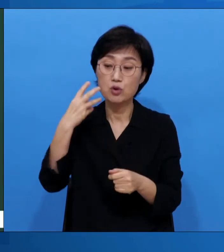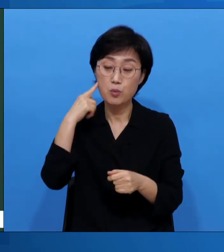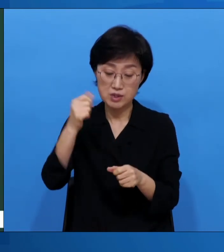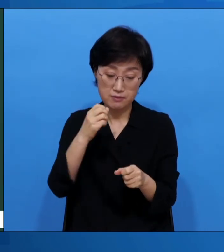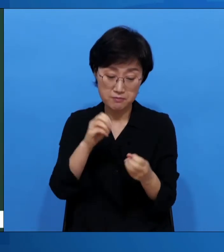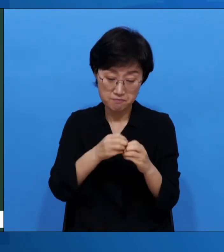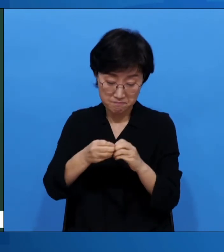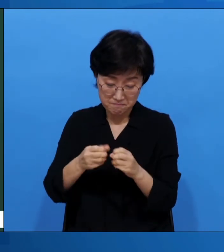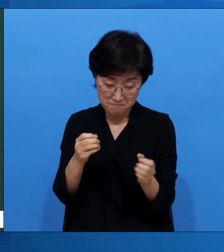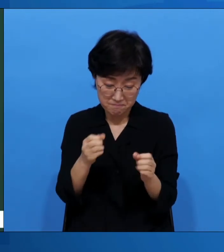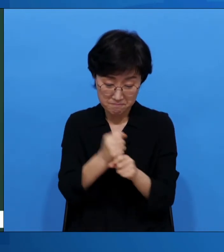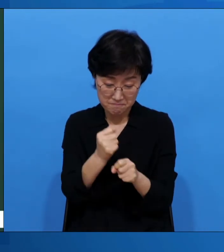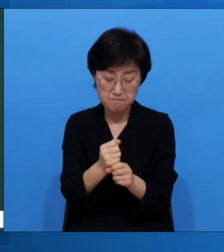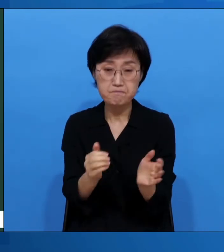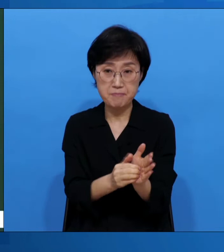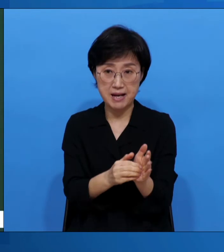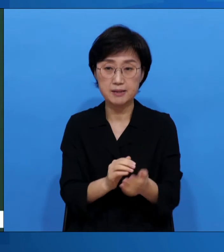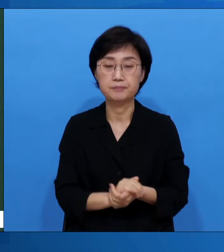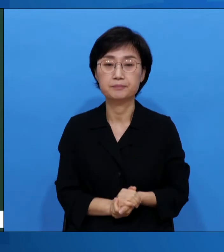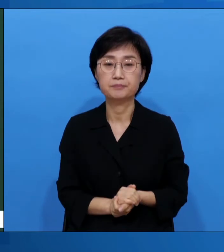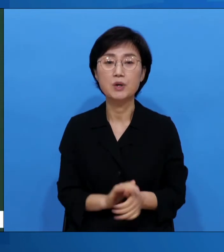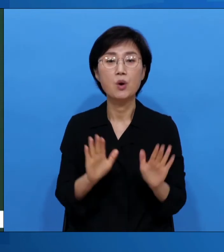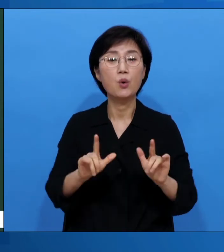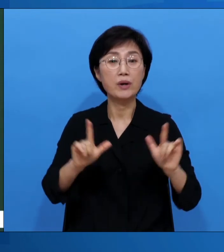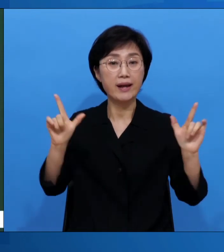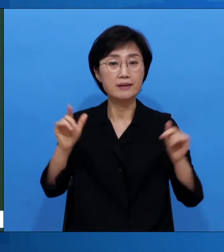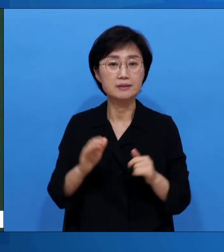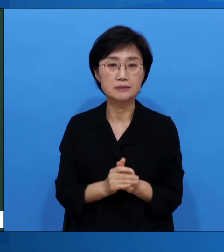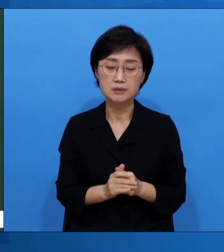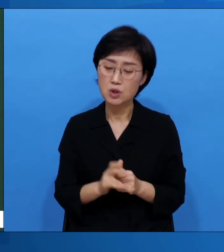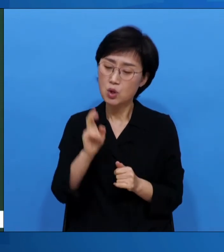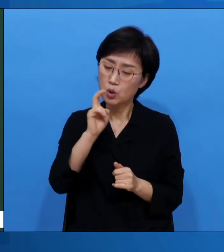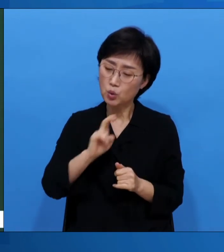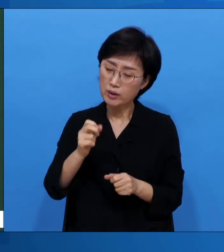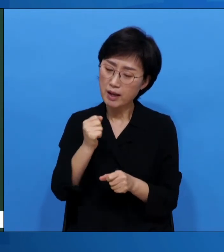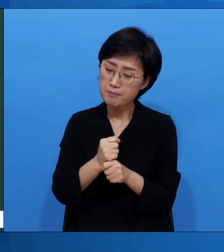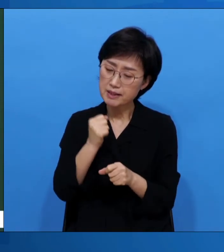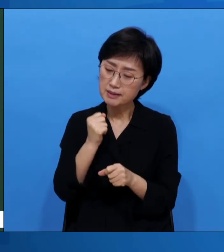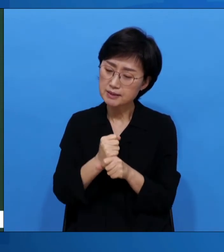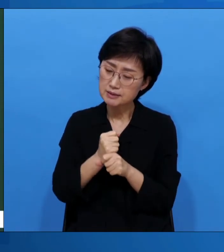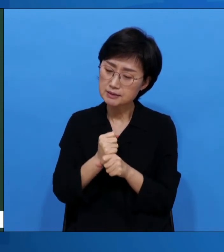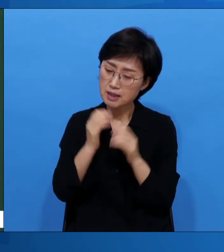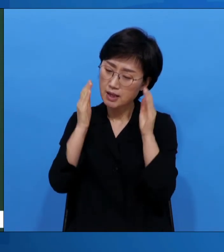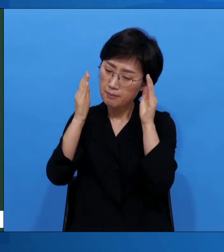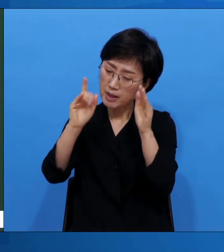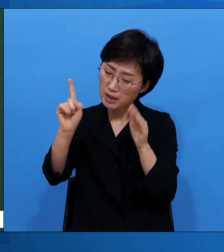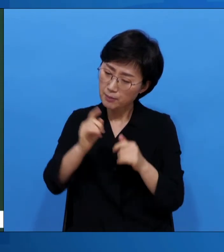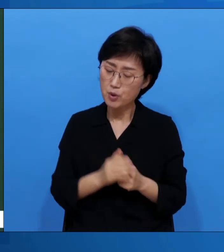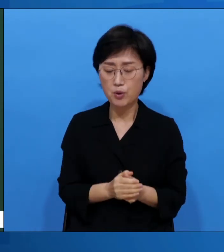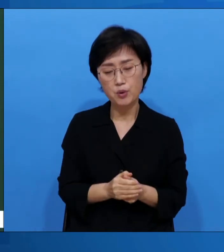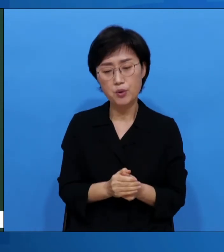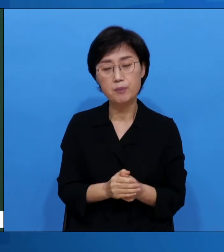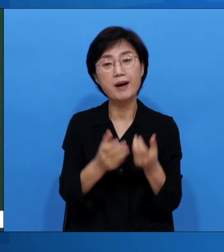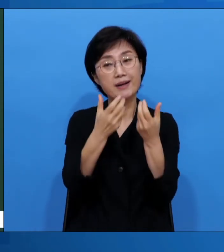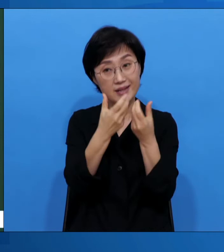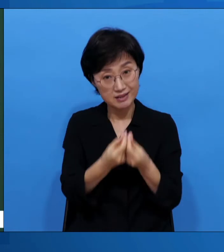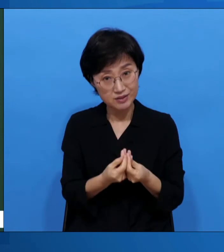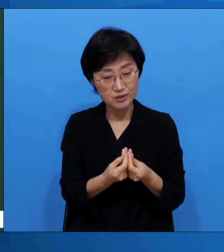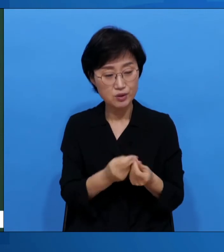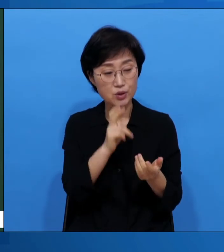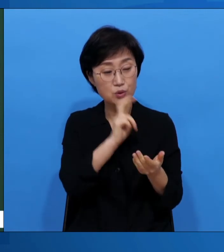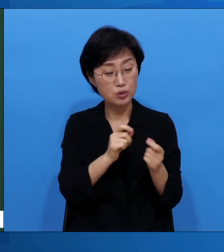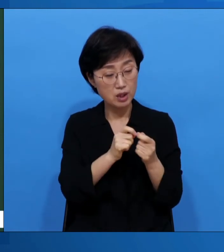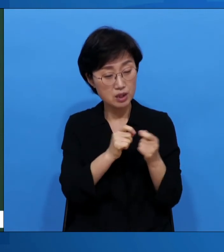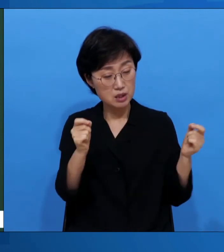그럼 이번에 곡들을 조금 어떤 방향으로 작곡을 했으면 좋겠냐. 노래가 오래 가는 사람들이